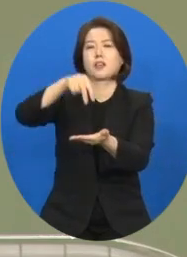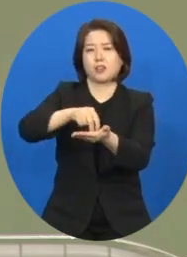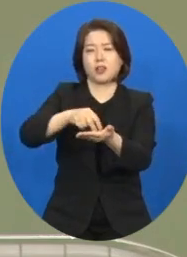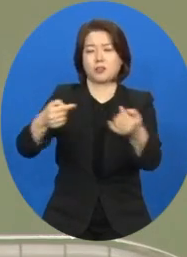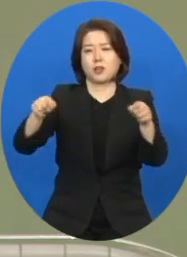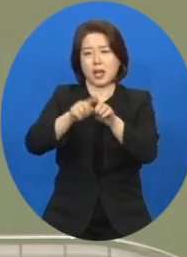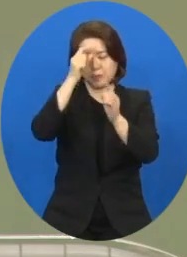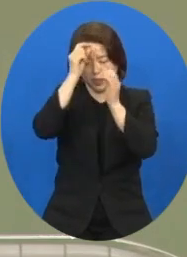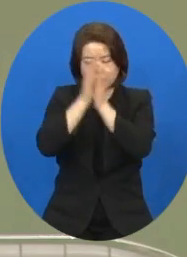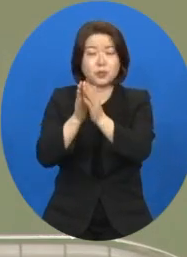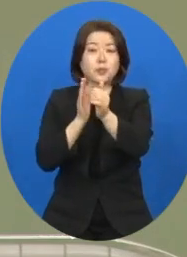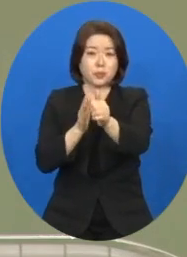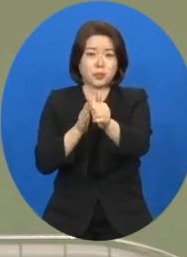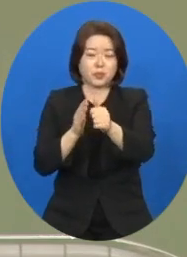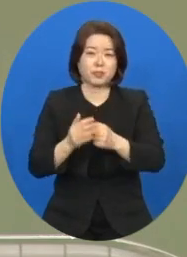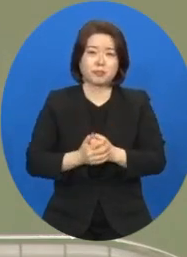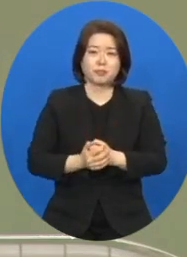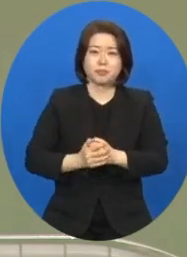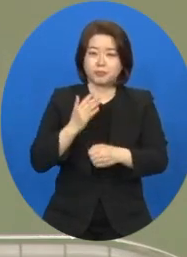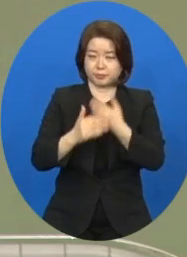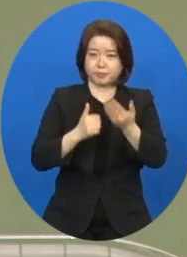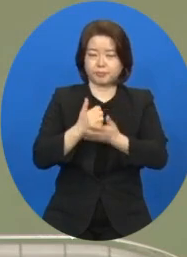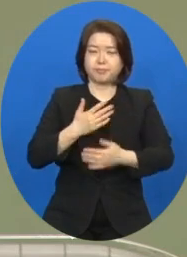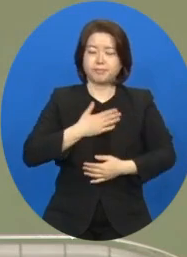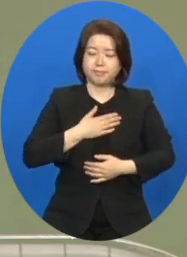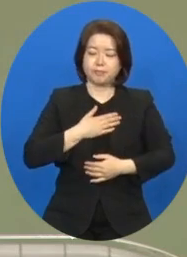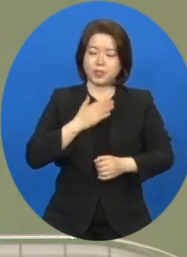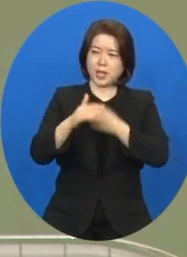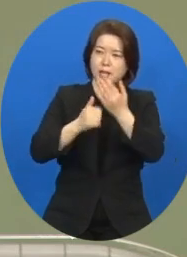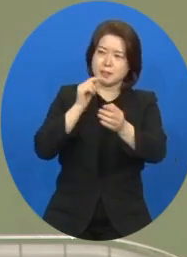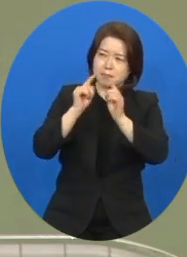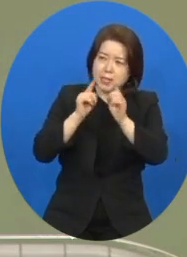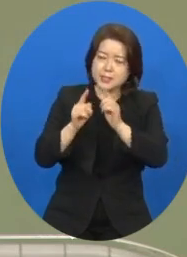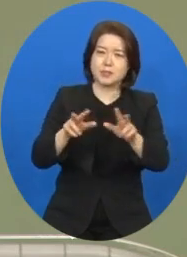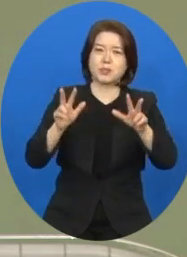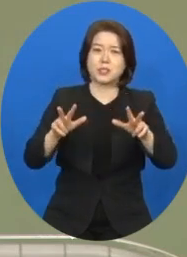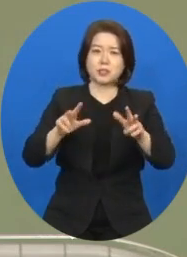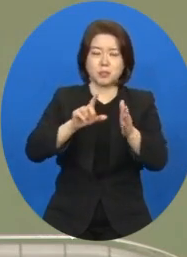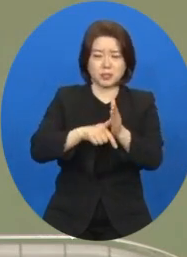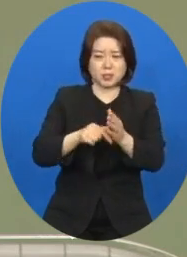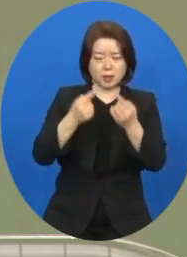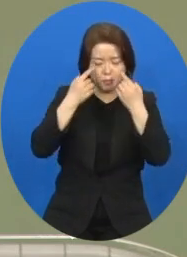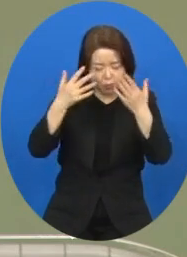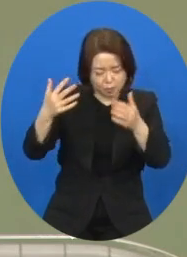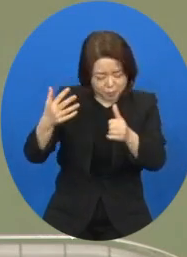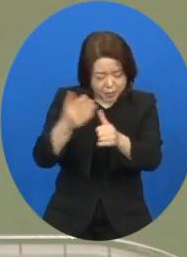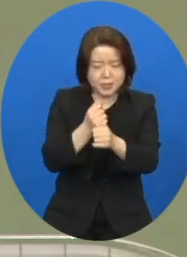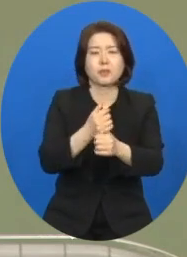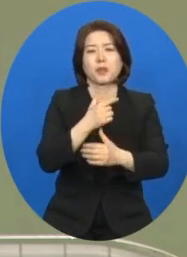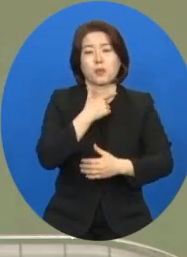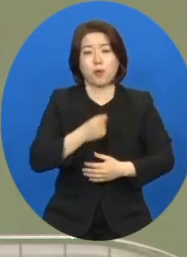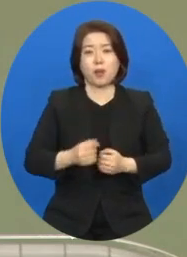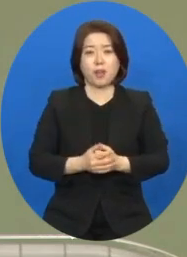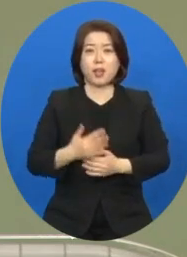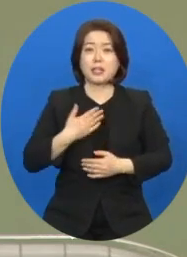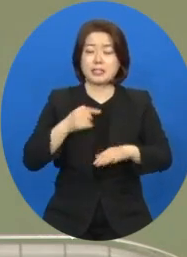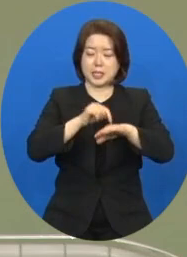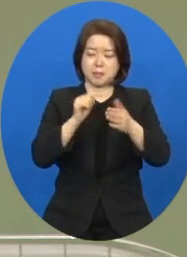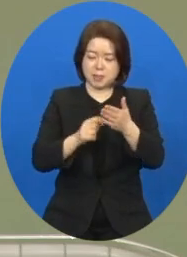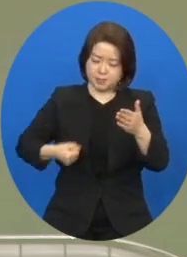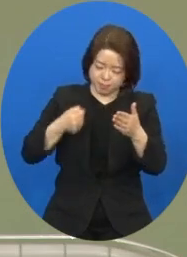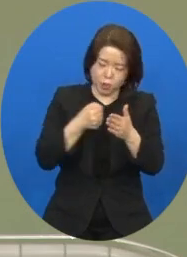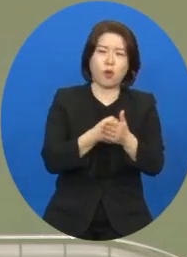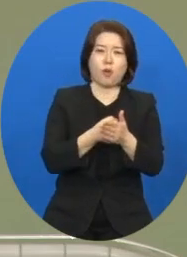기도합시다. 하나님 제가 하나님의 말씀을 지금 이 시간에 분명히 붙잡기 원합니다. 제 마음은